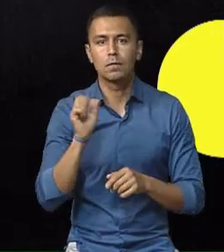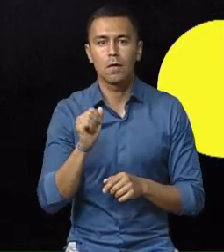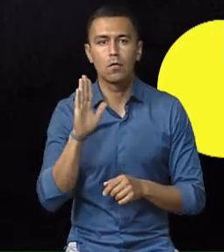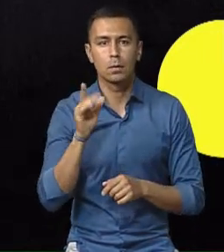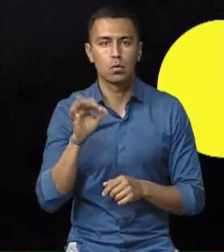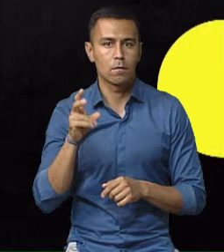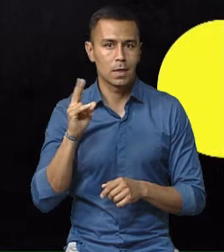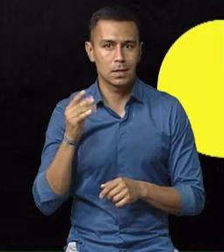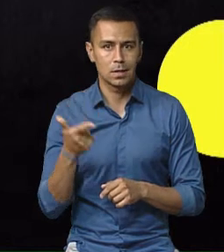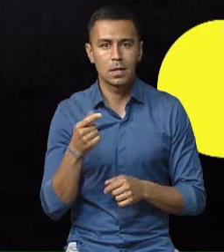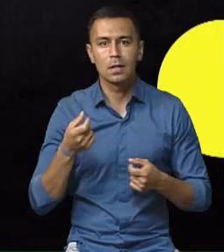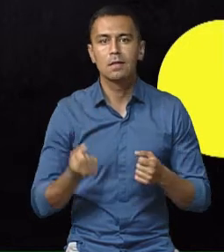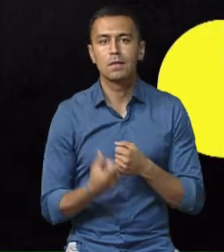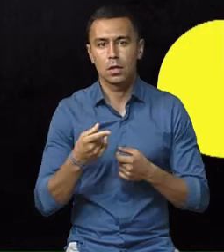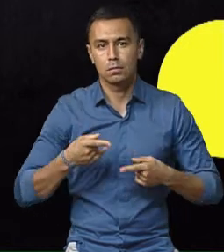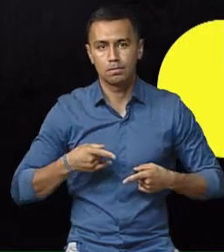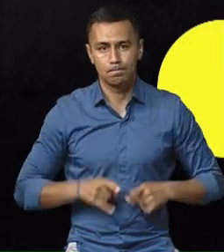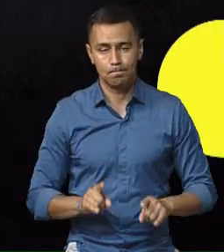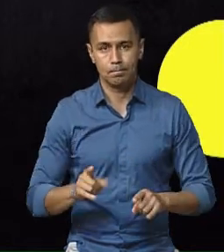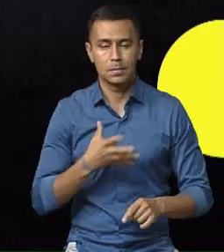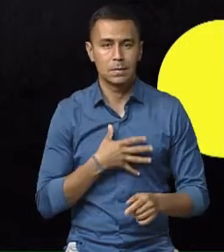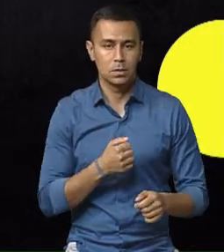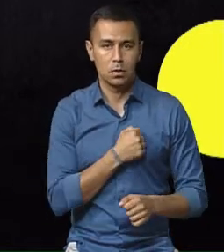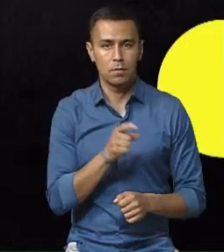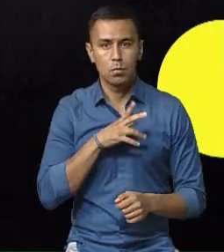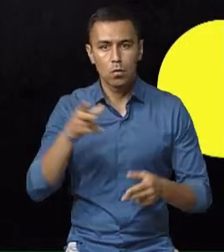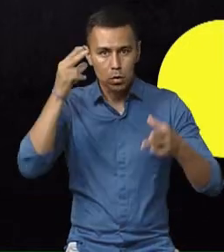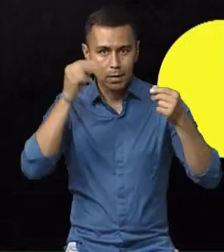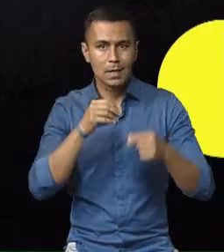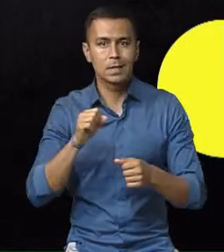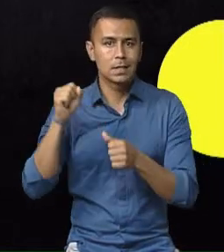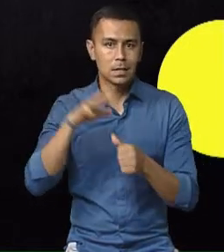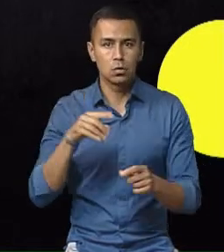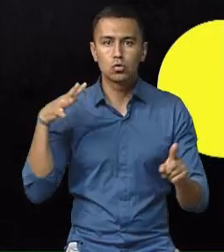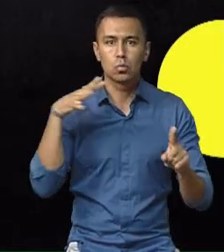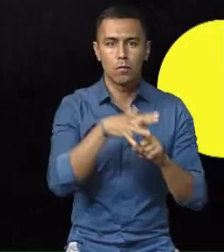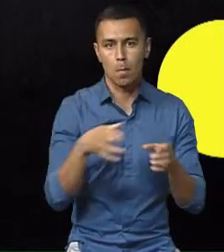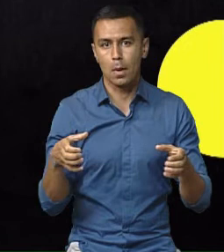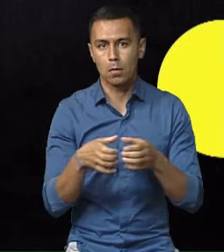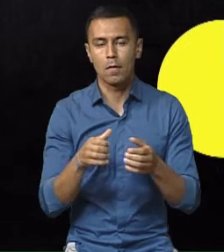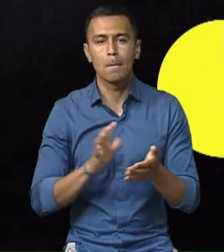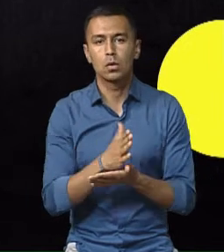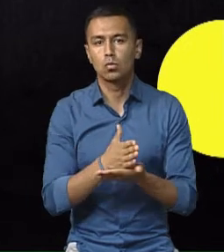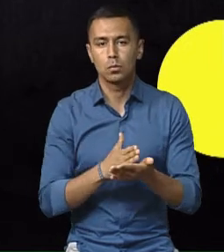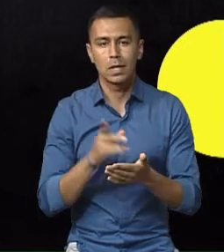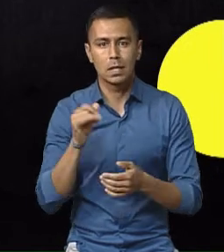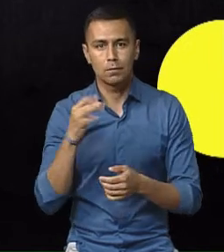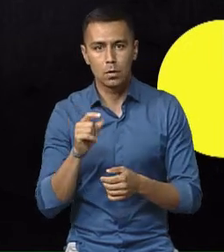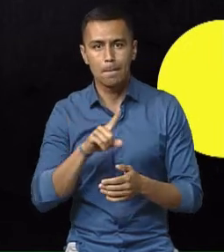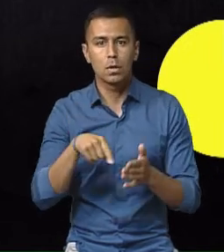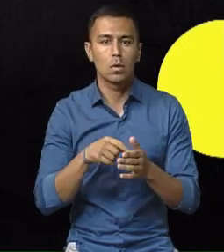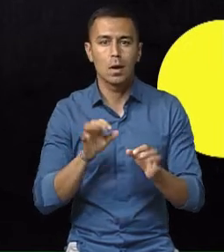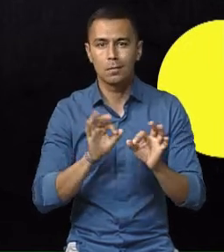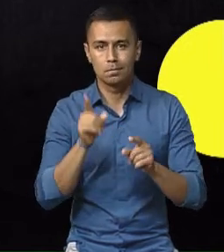Володимир Годованець, звідки родом загиблий. Олександр Мельник був розвідником десантно-штурмового батальйону. У прислужбі Ізяславської міської ради